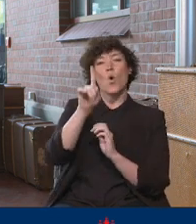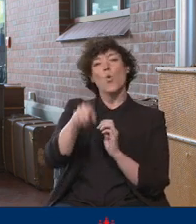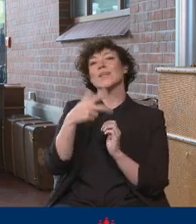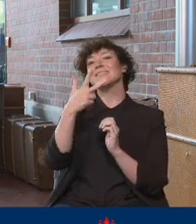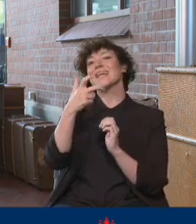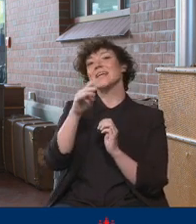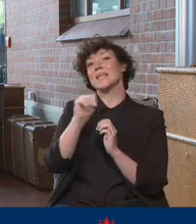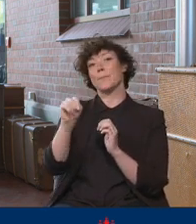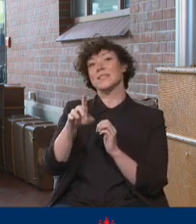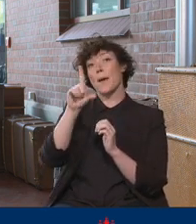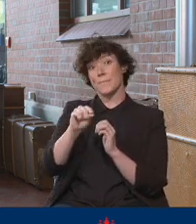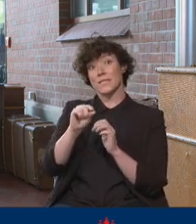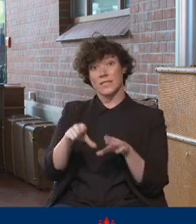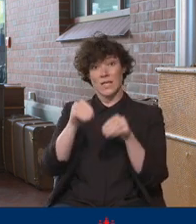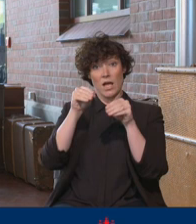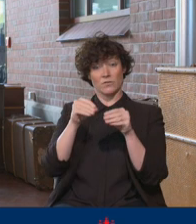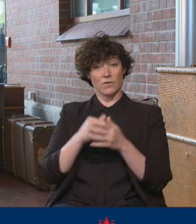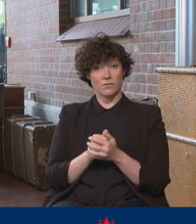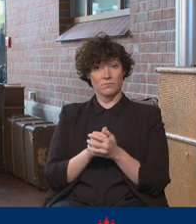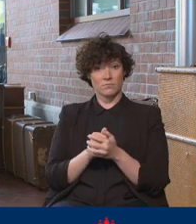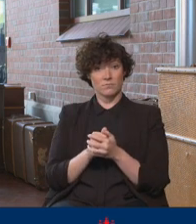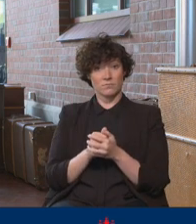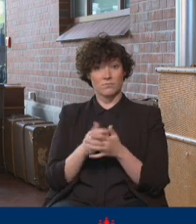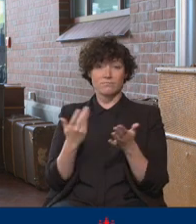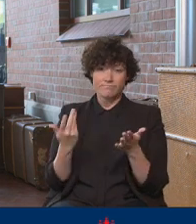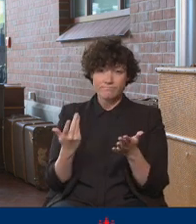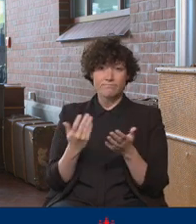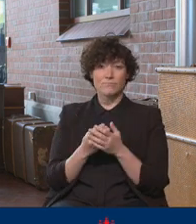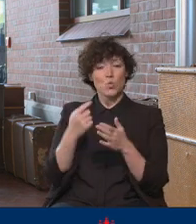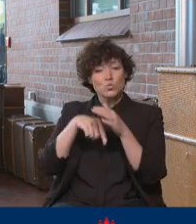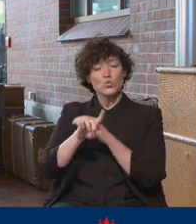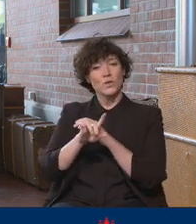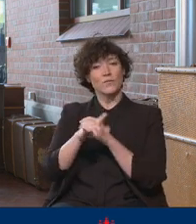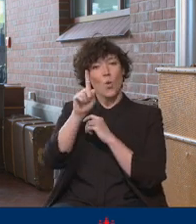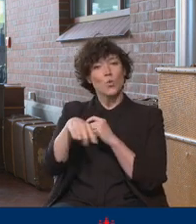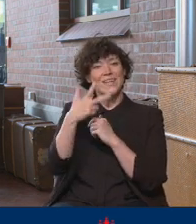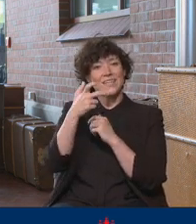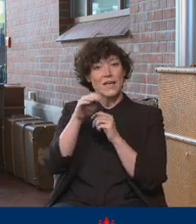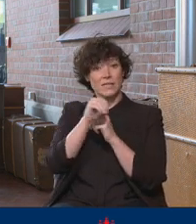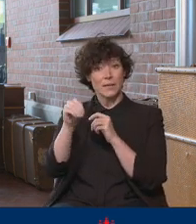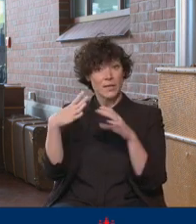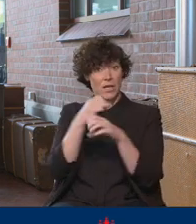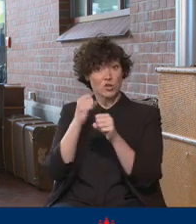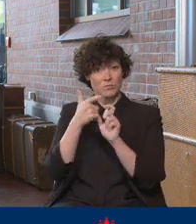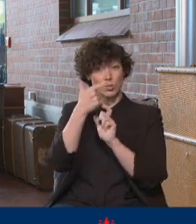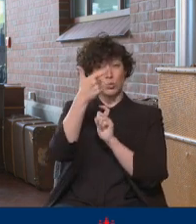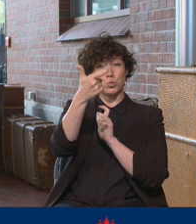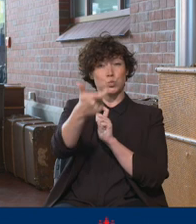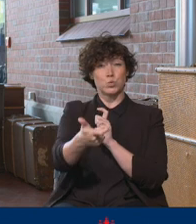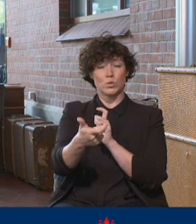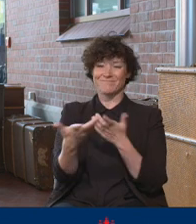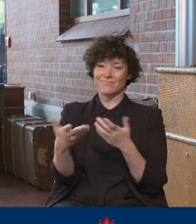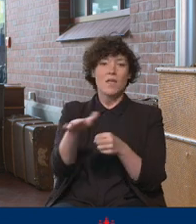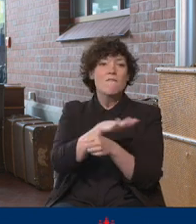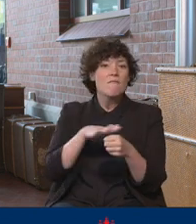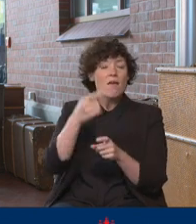meter müssen sie dort wickeln und dazu haben wir aber keine flächen also insofern ist es schon mal die benutzung